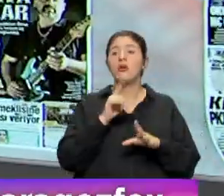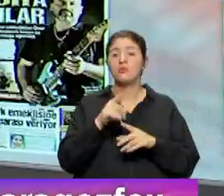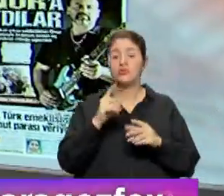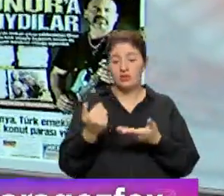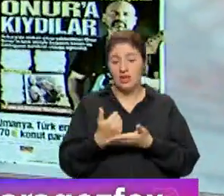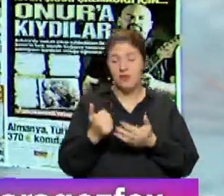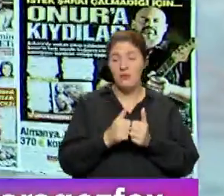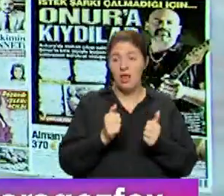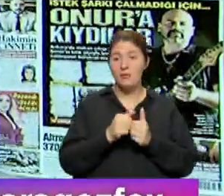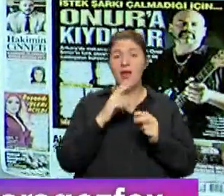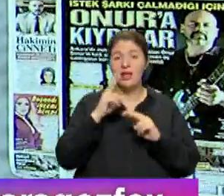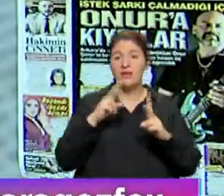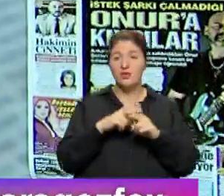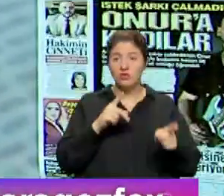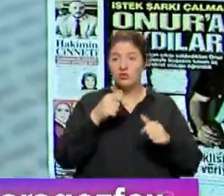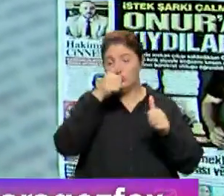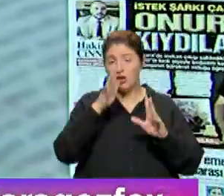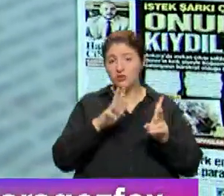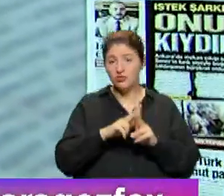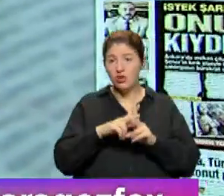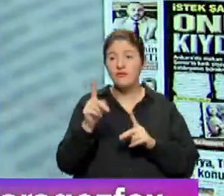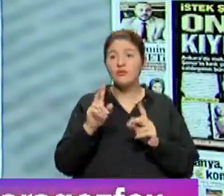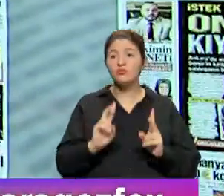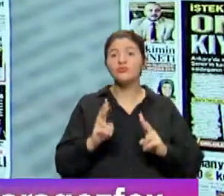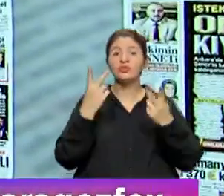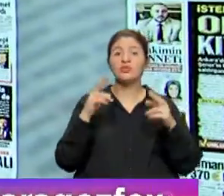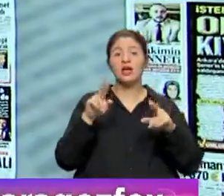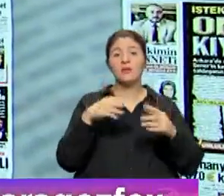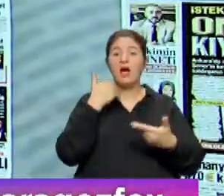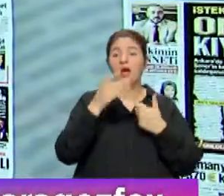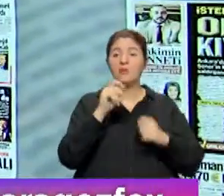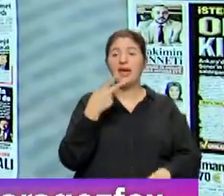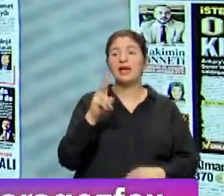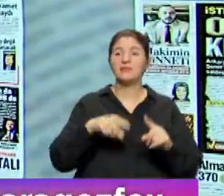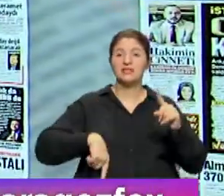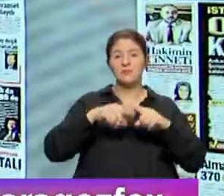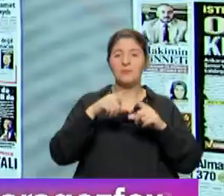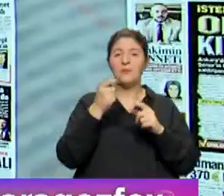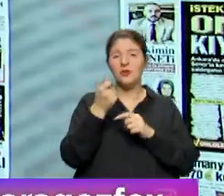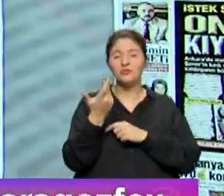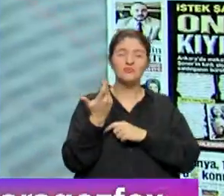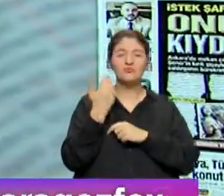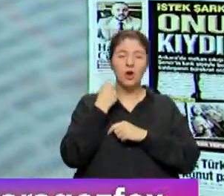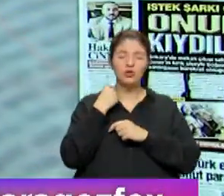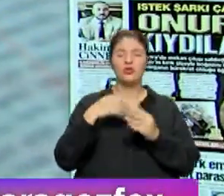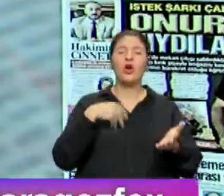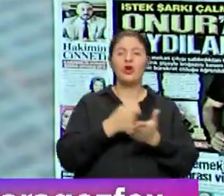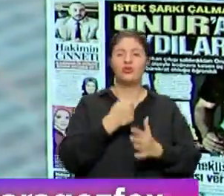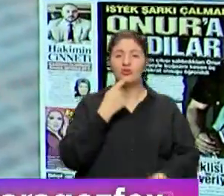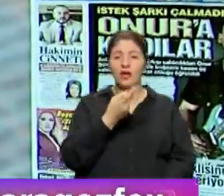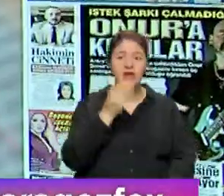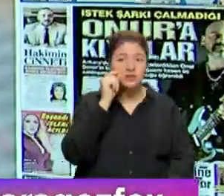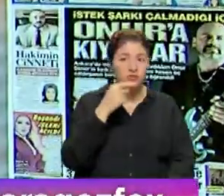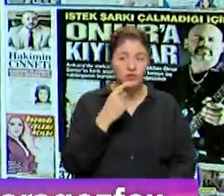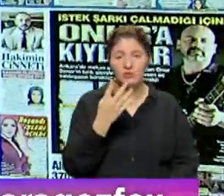gelirle eee elektrik faturaları doğalgaz faturaları ve müjde gibi 2.000 liraya kadar borcunuzu ödüyoruz deniliyor kaç kişiye